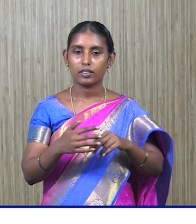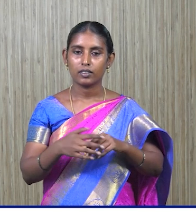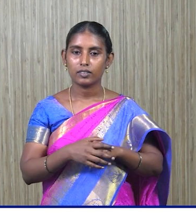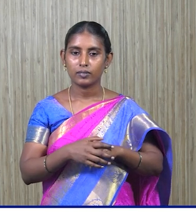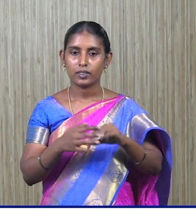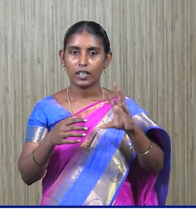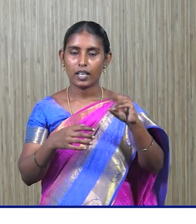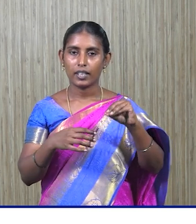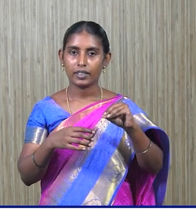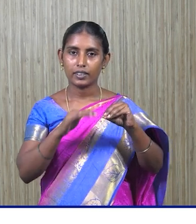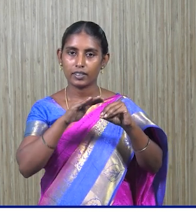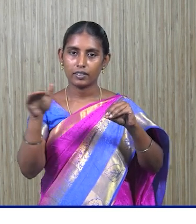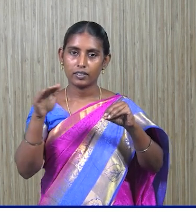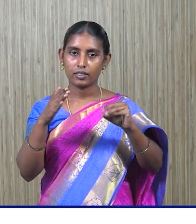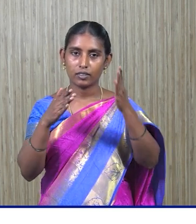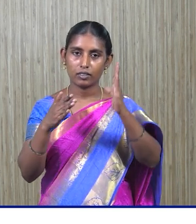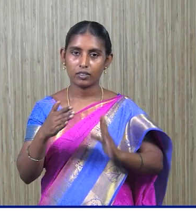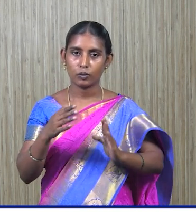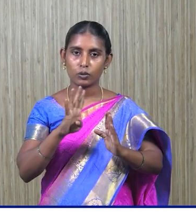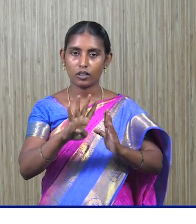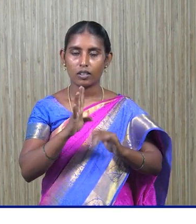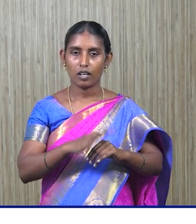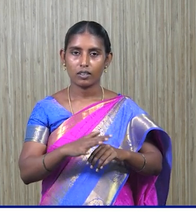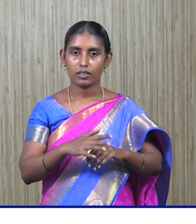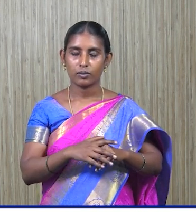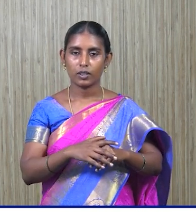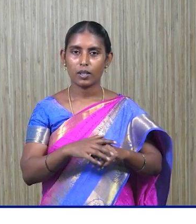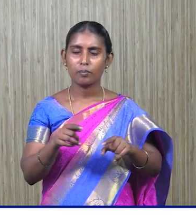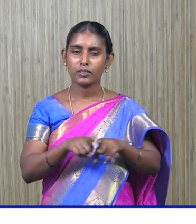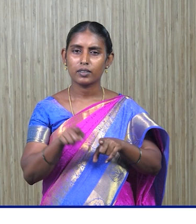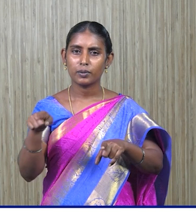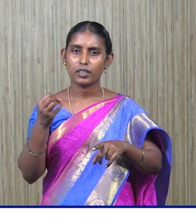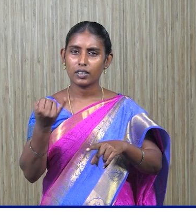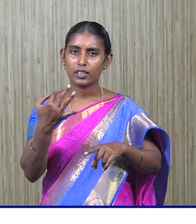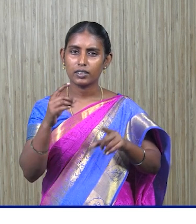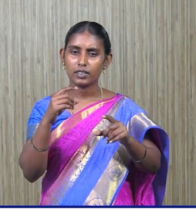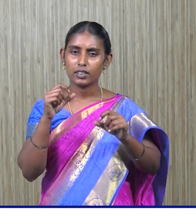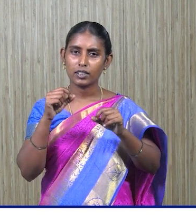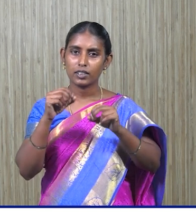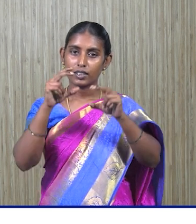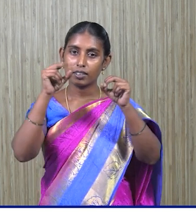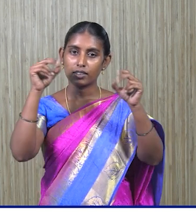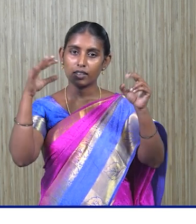என்ற நட்சத்திரங்களும் செங்குத்து வரிசையில் 4 என்ற நட்சத்திரங்களும். அப்போ அந்த செவ்வகத்தில் எத்தனை நட்சத்திரங்கள் இடம்பெற்றுள்ளது? 20 நட்சத்திரங்கள். இந்த